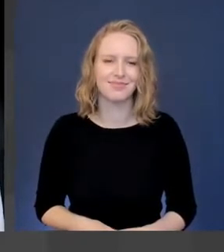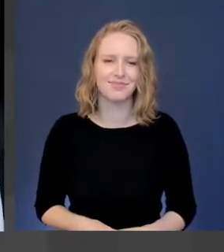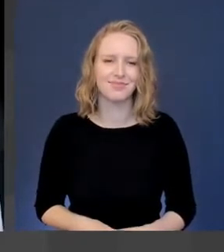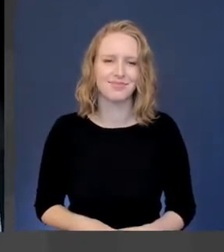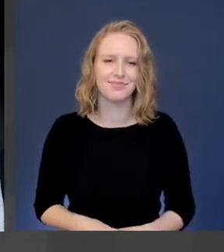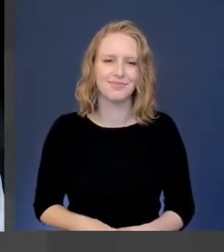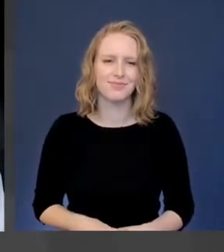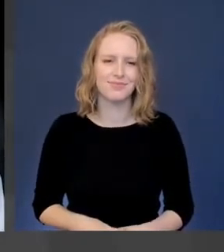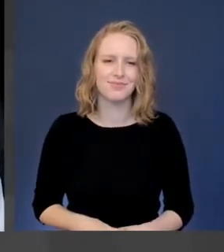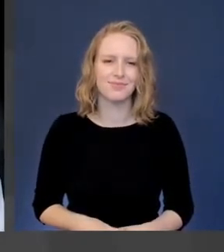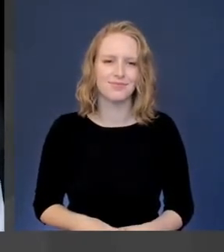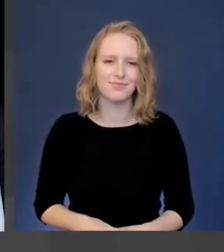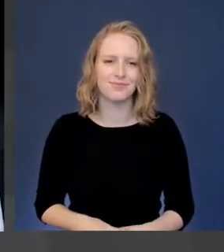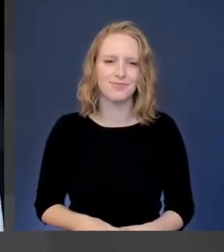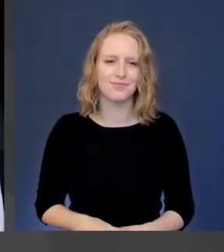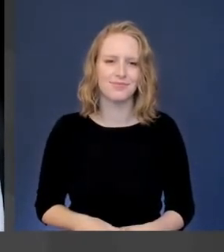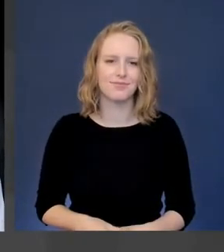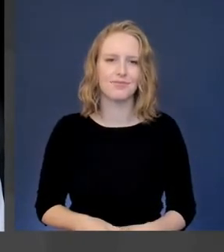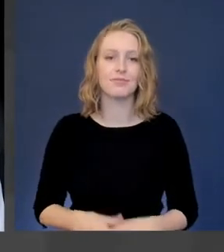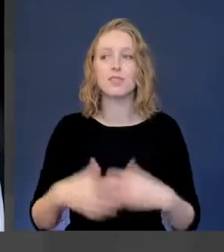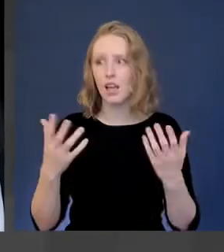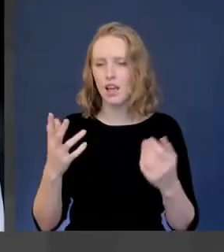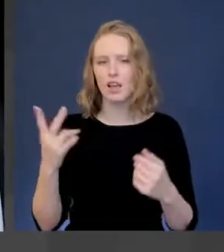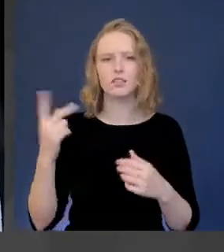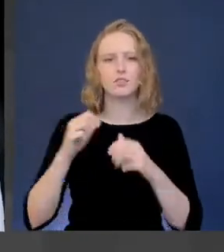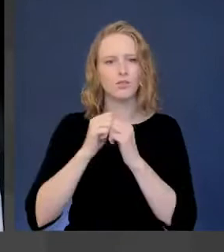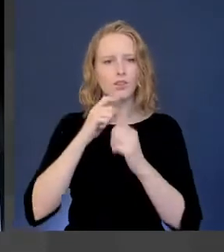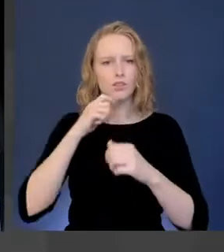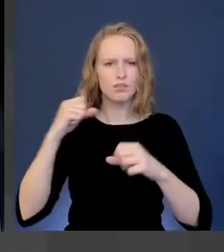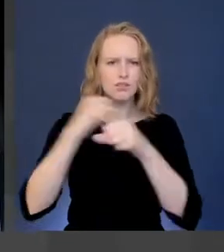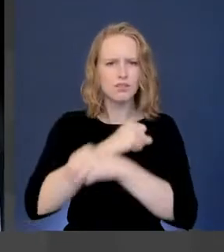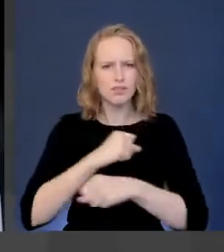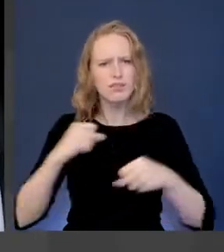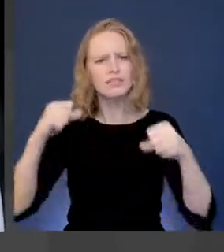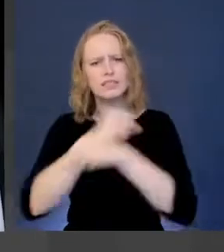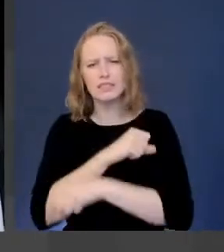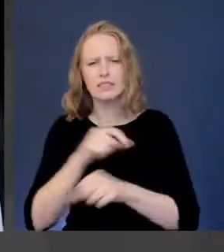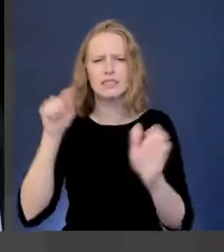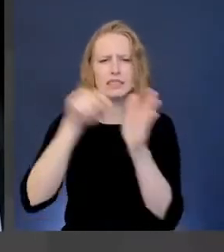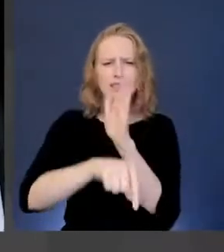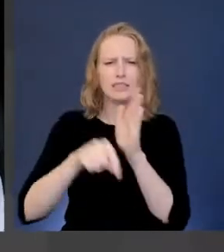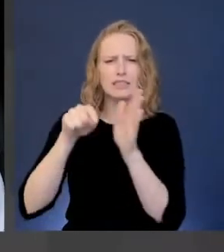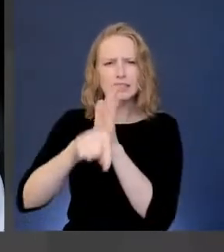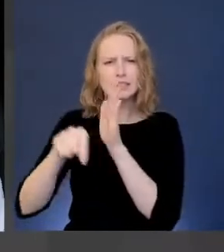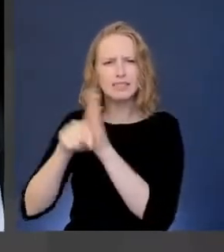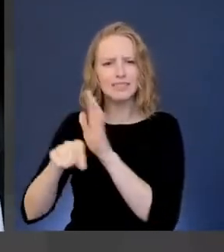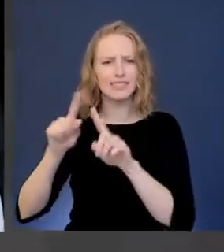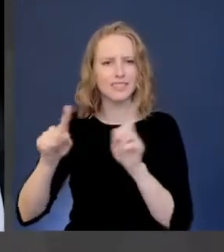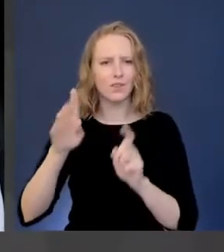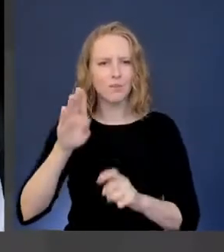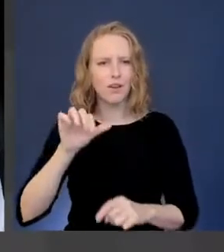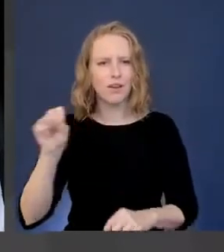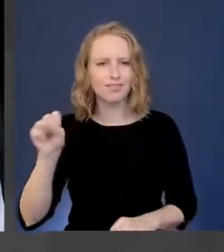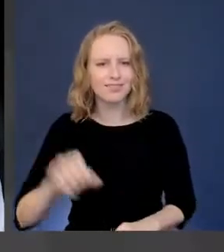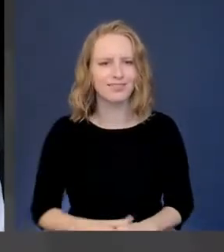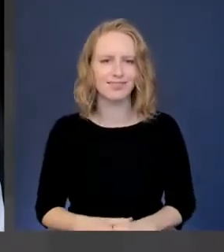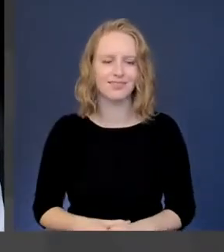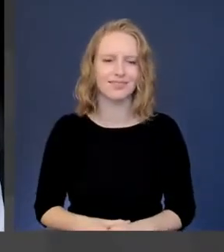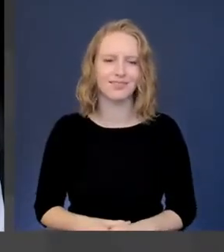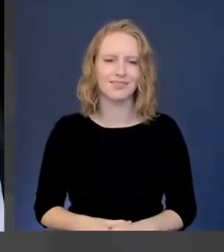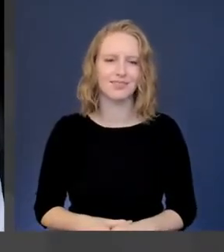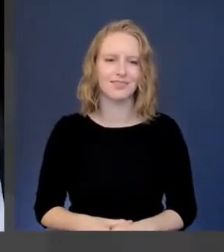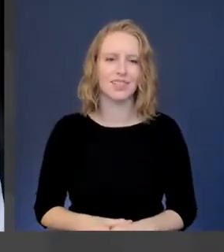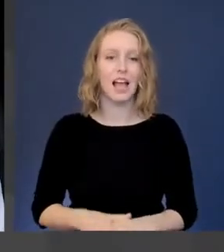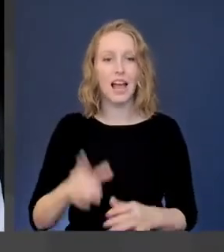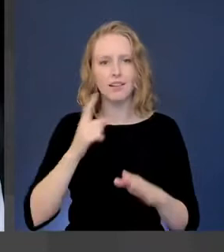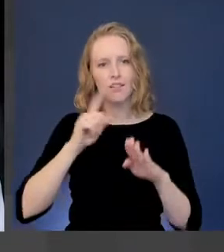その他にも危険なモンスターとの戦いを通じてマインクラフトの奥深さをさらに知っていきました。